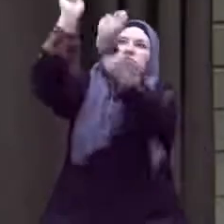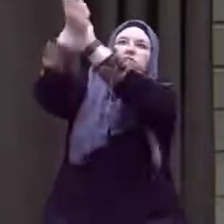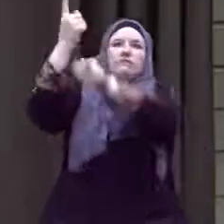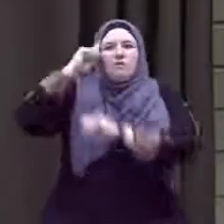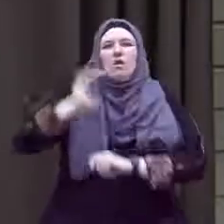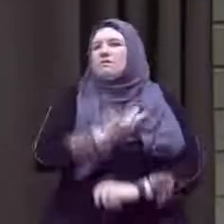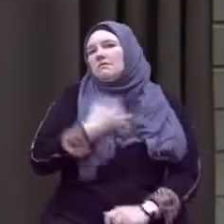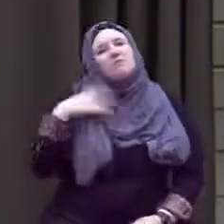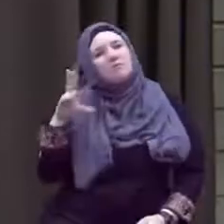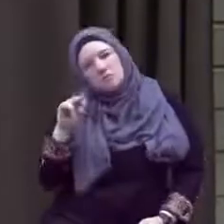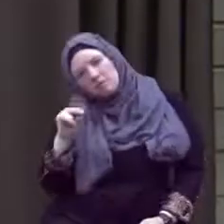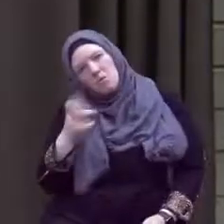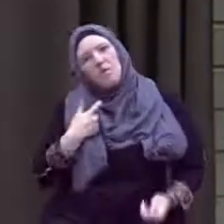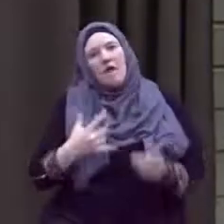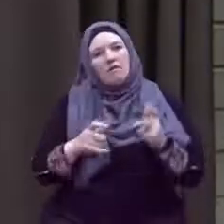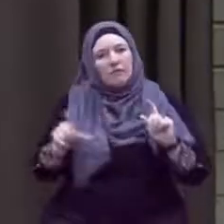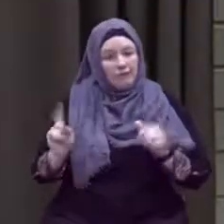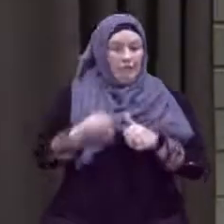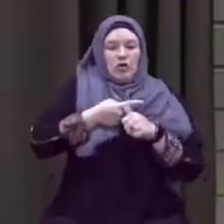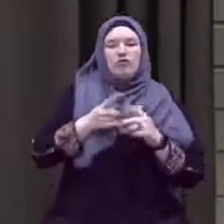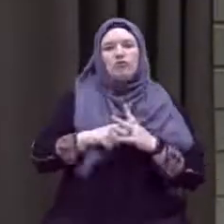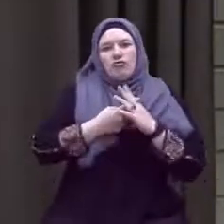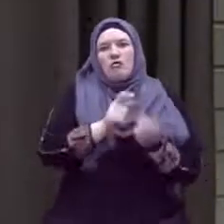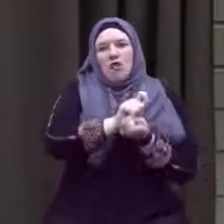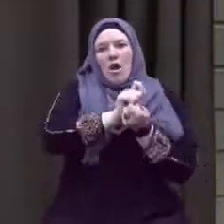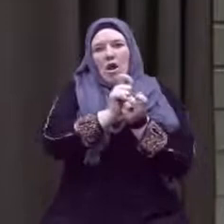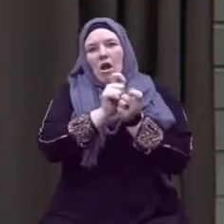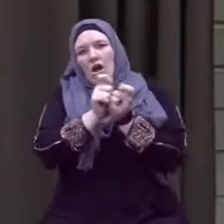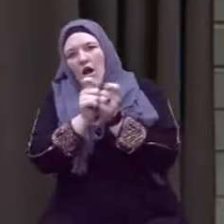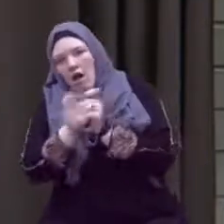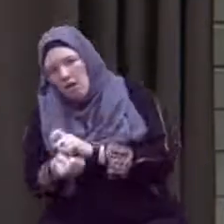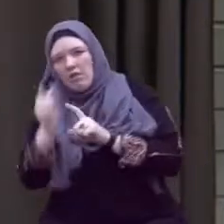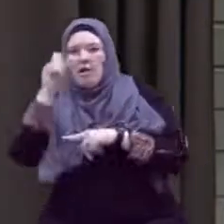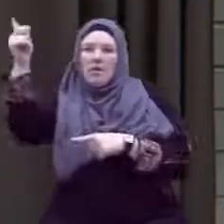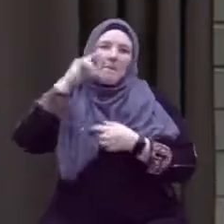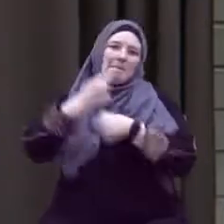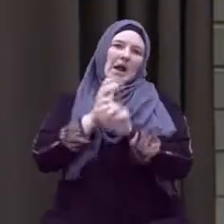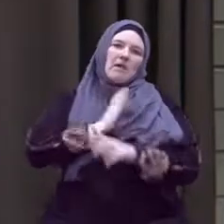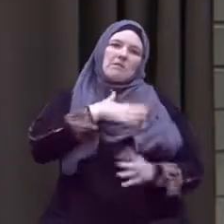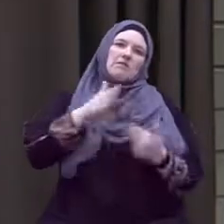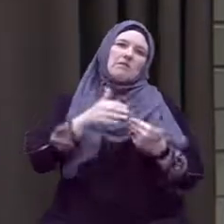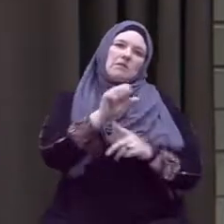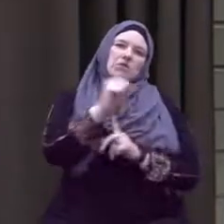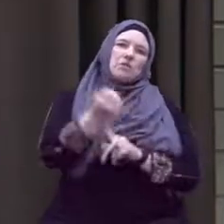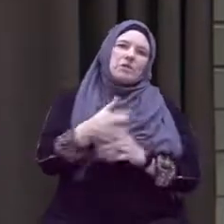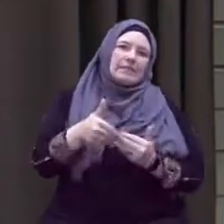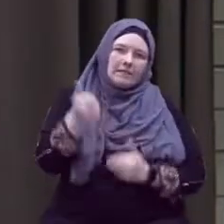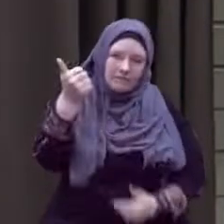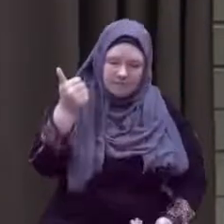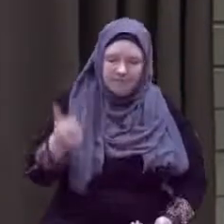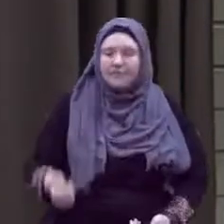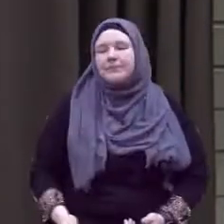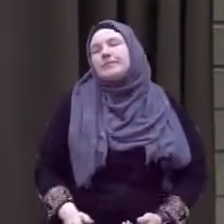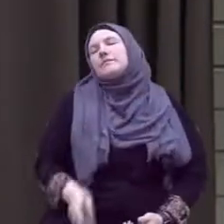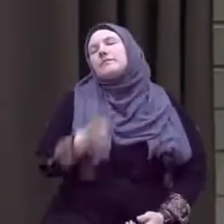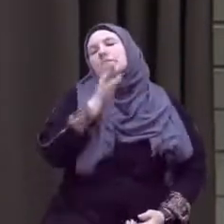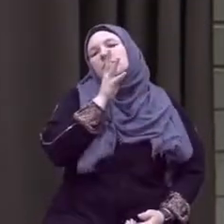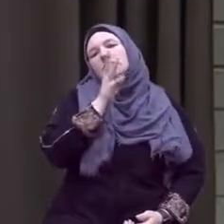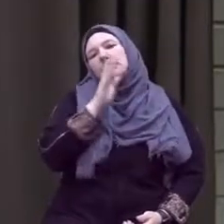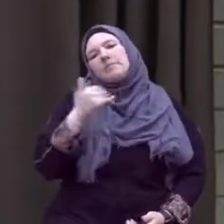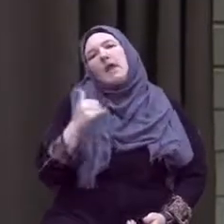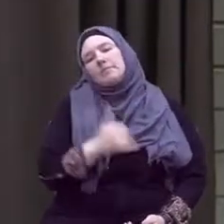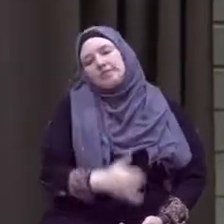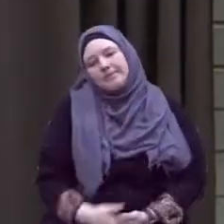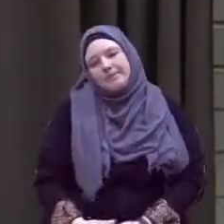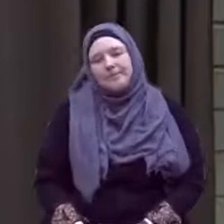out. Allah subhanahu wa ta'ala يَبْسُطُ يَدَهُ بِاللَّيْلِ لِيَتُوبَ